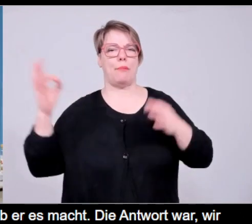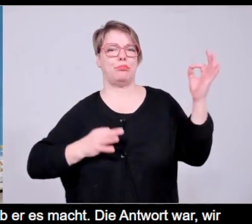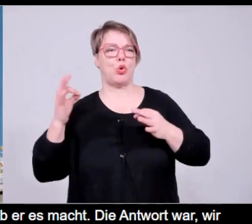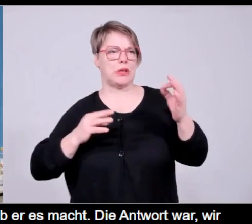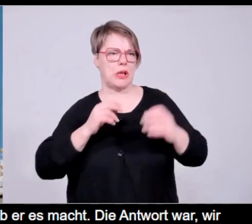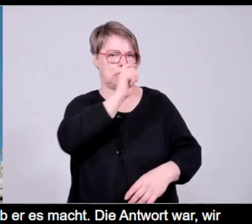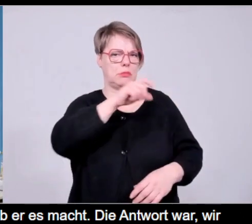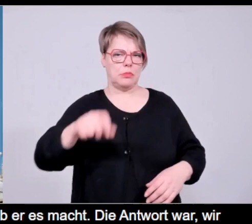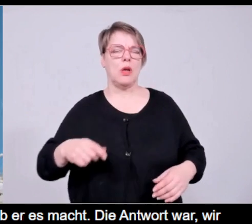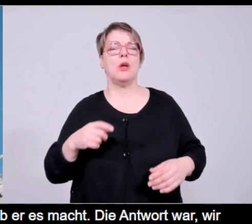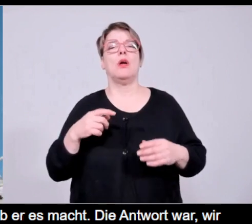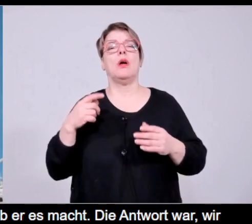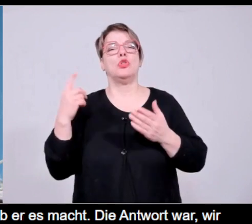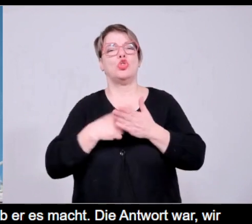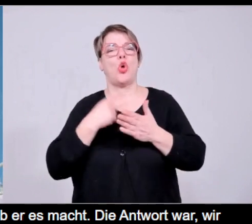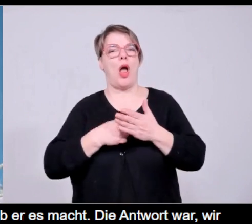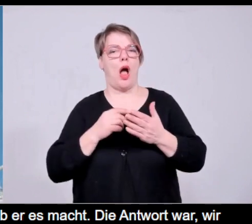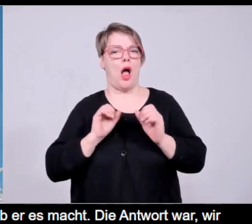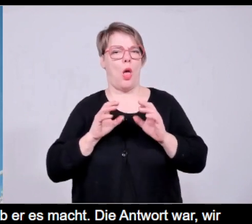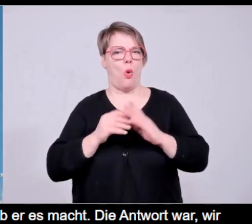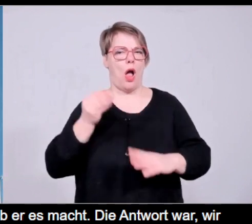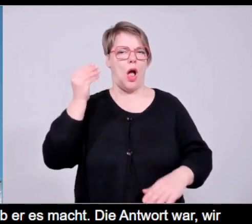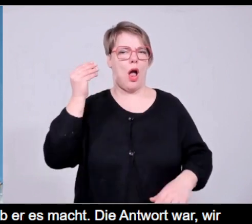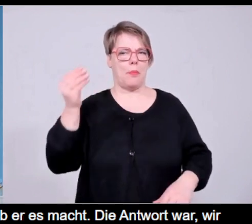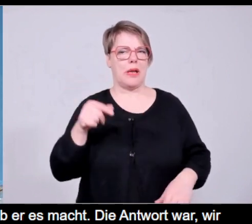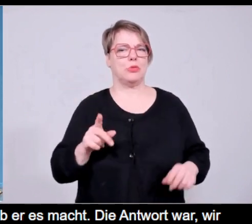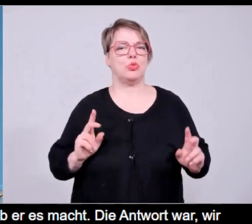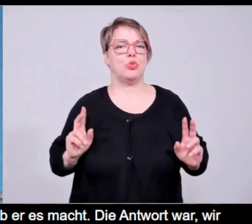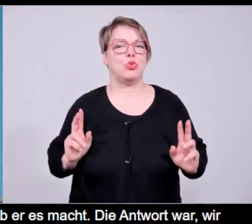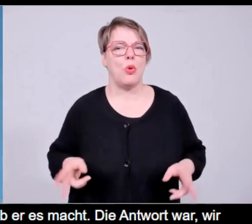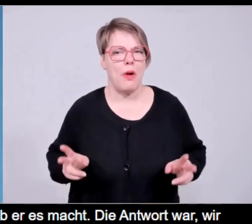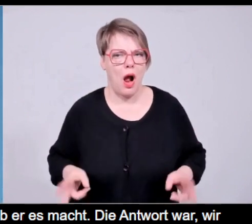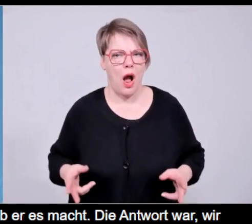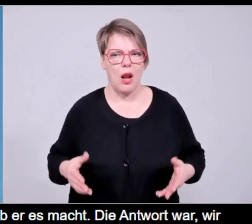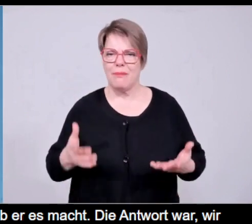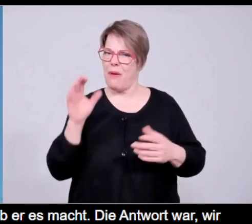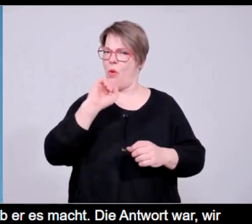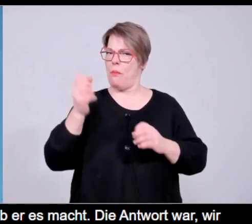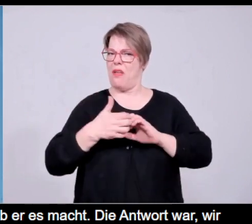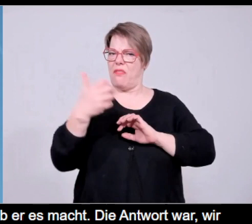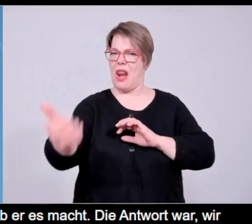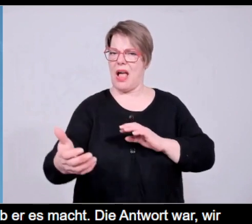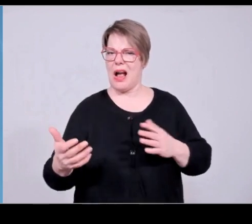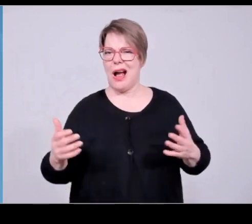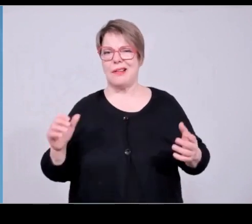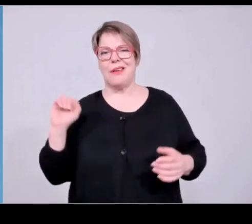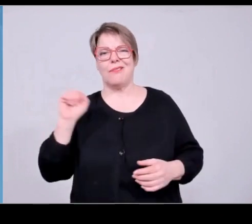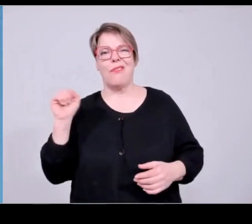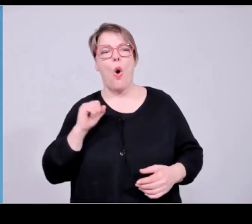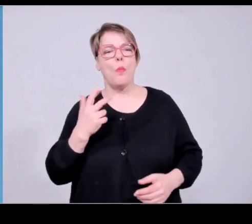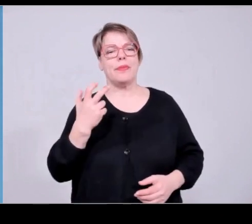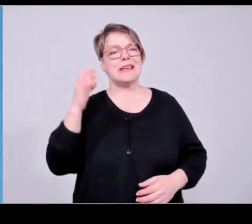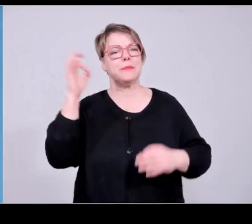uns zurück, dass sie eben mit den Anträgen, mit dem, was sie zu bearbeiten haben, einfach nicht nachkommen konnten. Das ist also der Hauptgrund